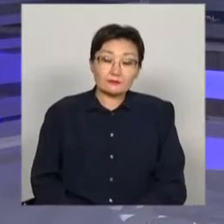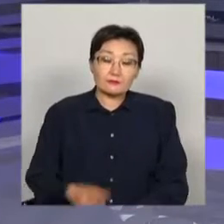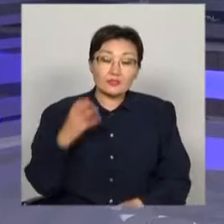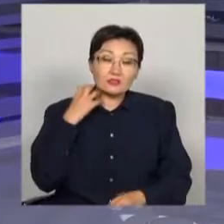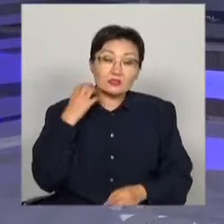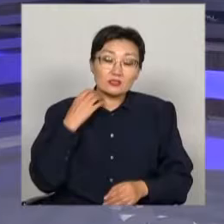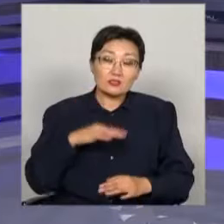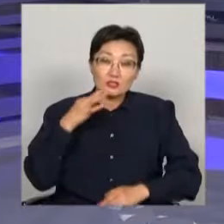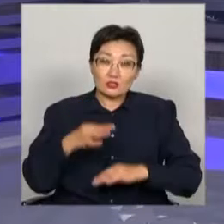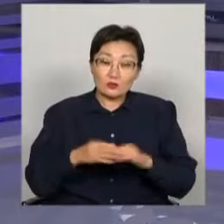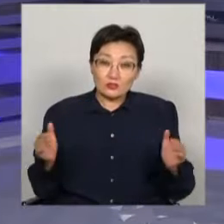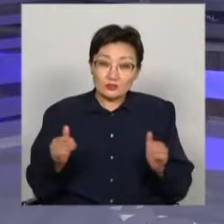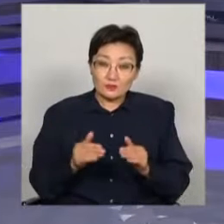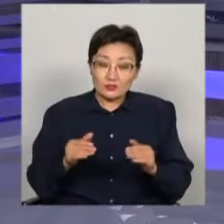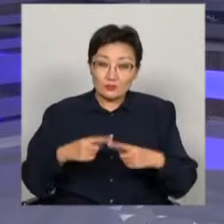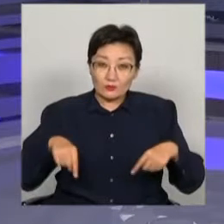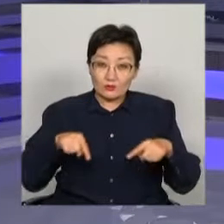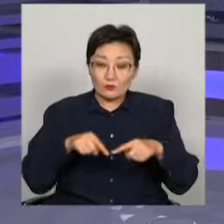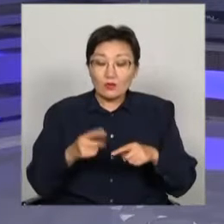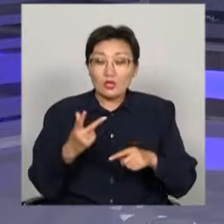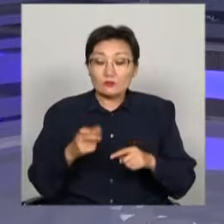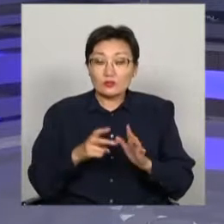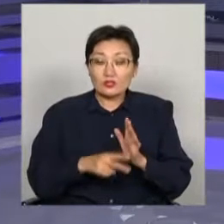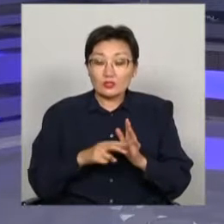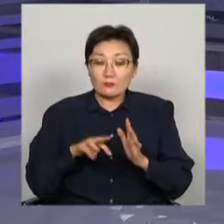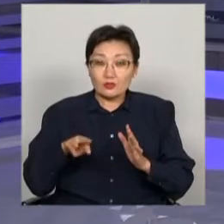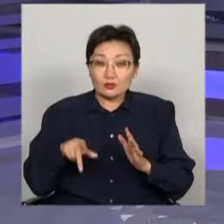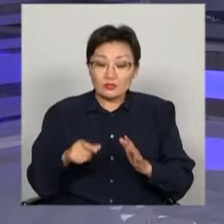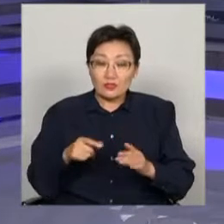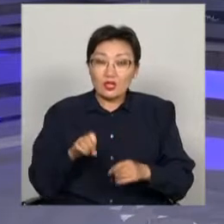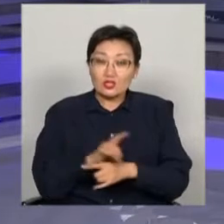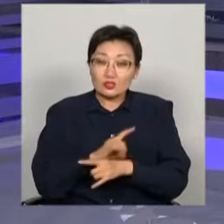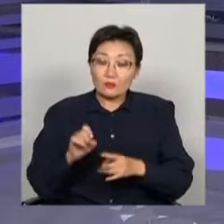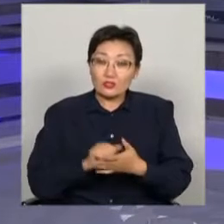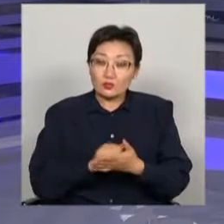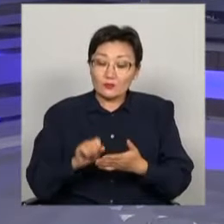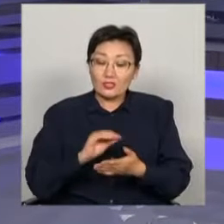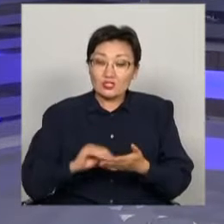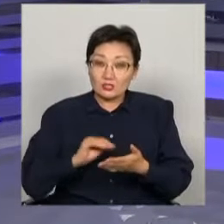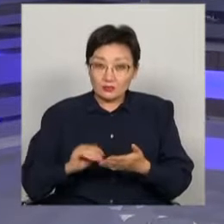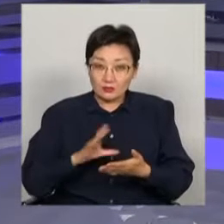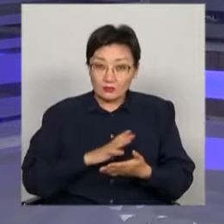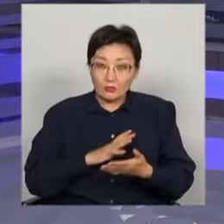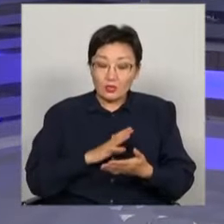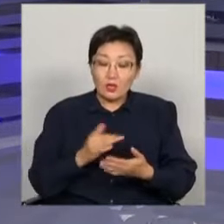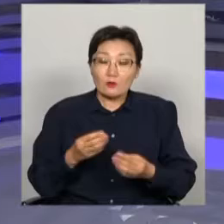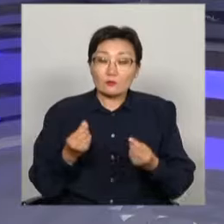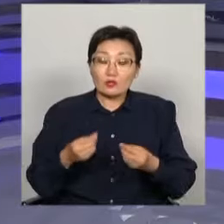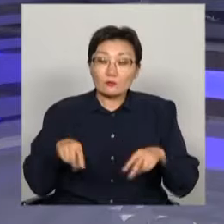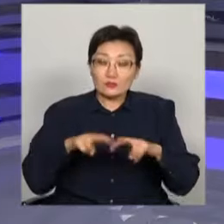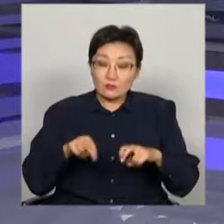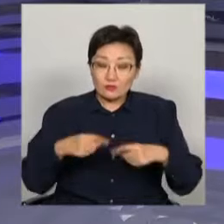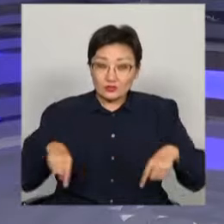Қызылордада жауапкершілігі шектеулі серіктестік 370 миллион теңгеге жалған шот фактуралар жазып беріп отырған. Қаржылық